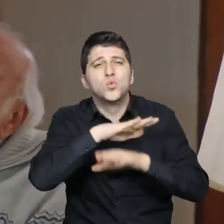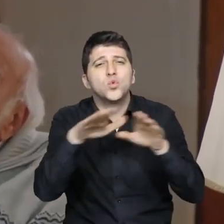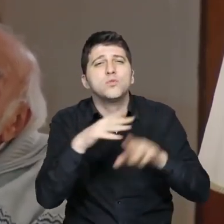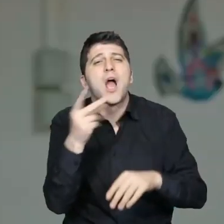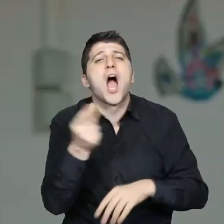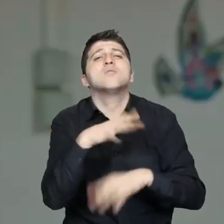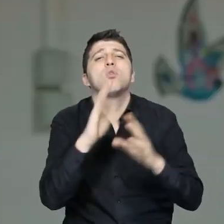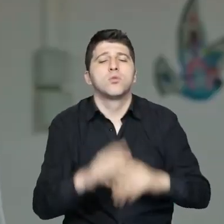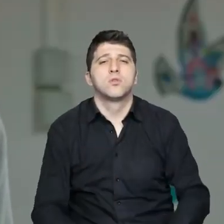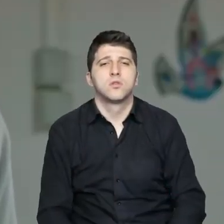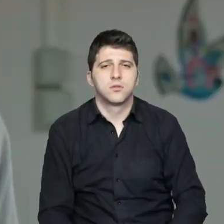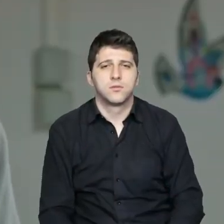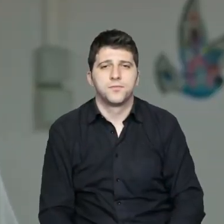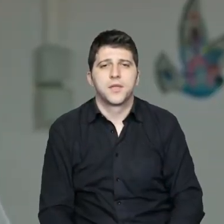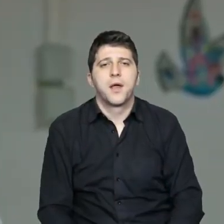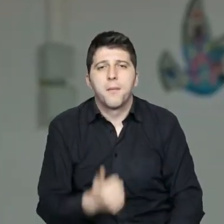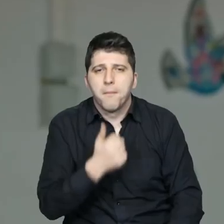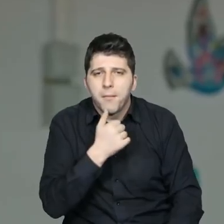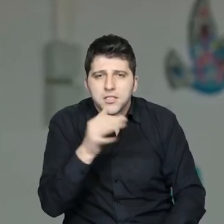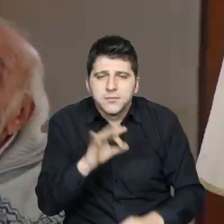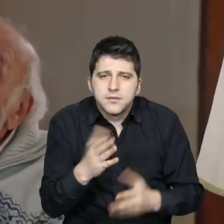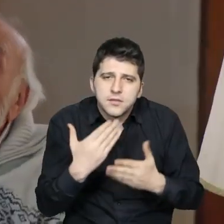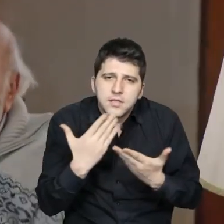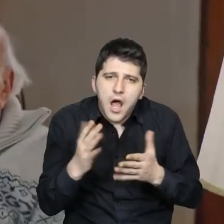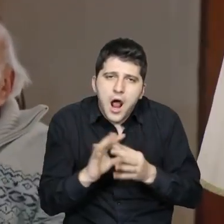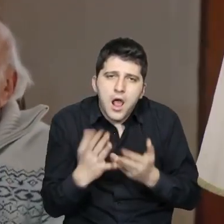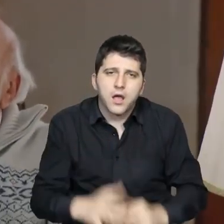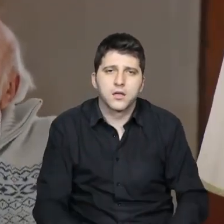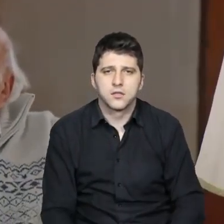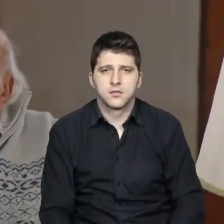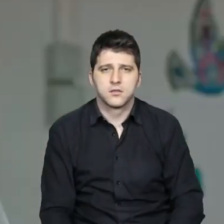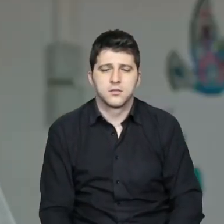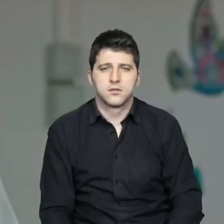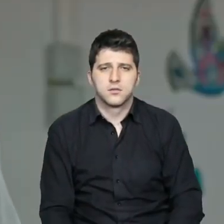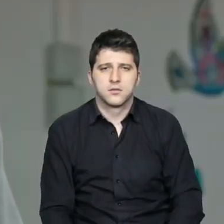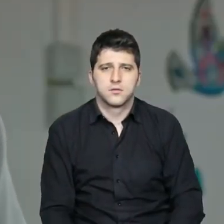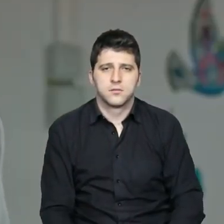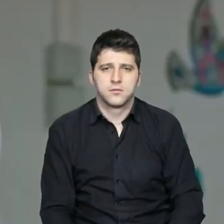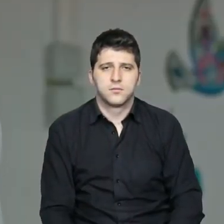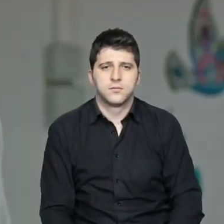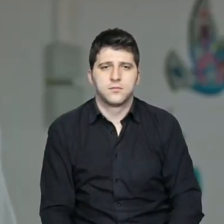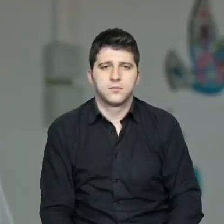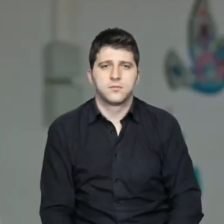kaçmıyor muydun? Ya baba, sırası mı şimdi Allah aşkına? Kızlara döndü.